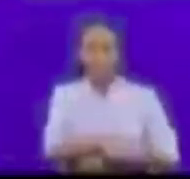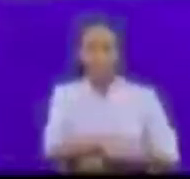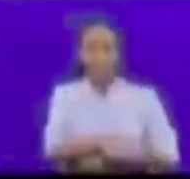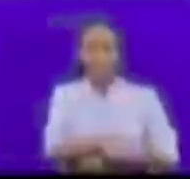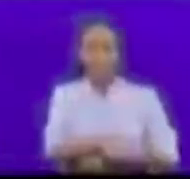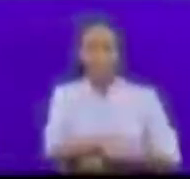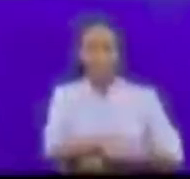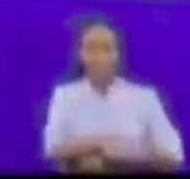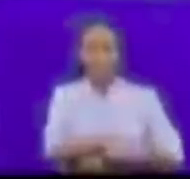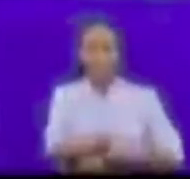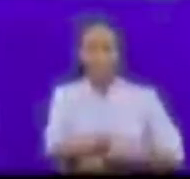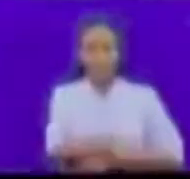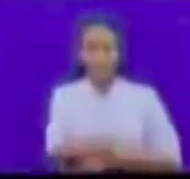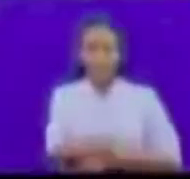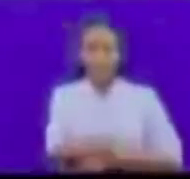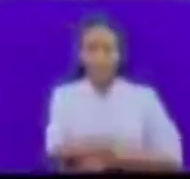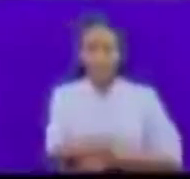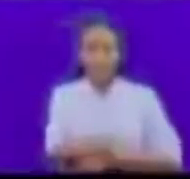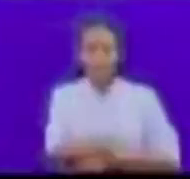Asanteni sana.